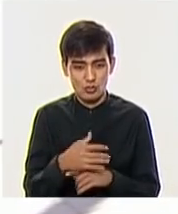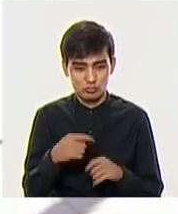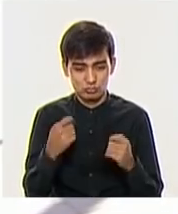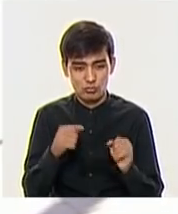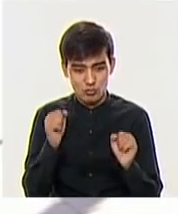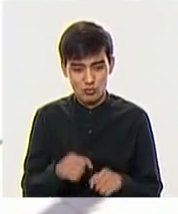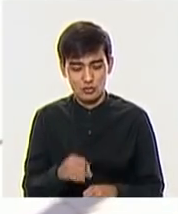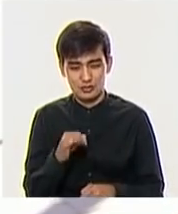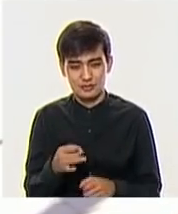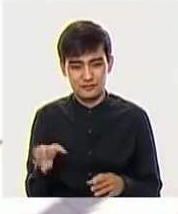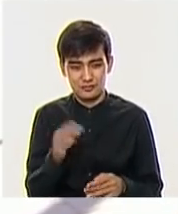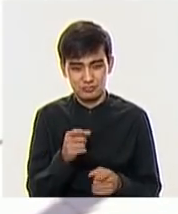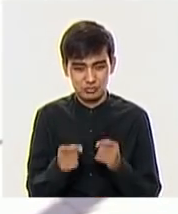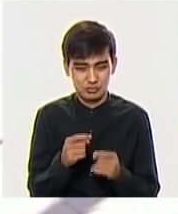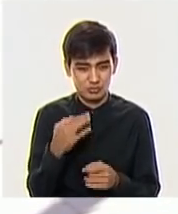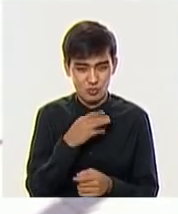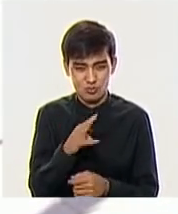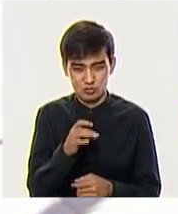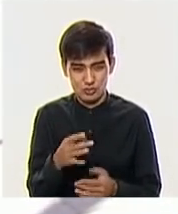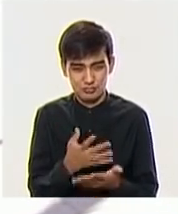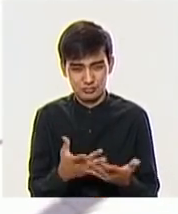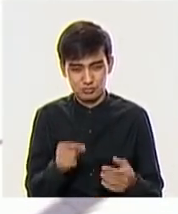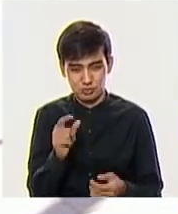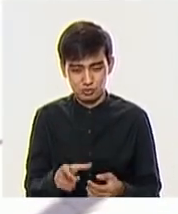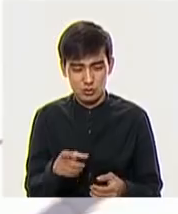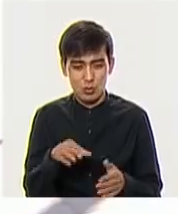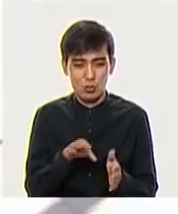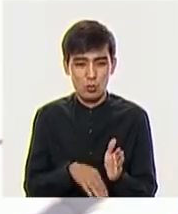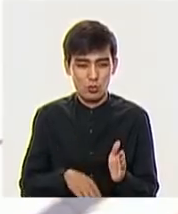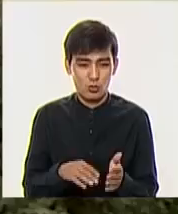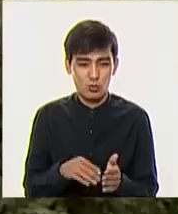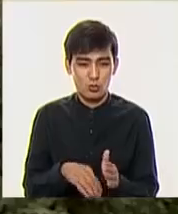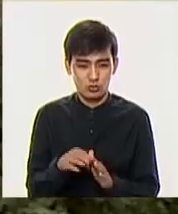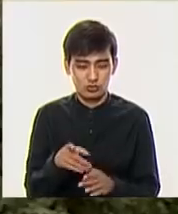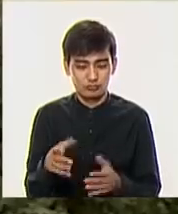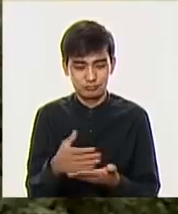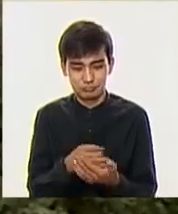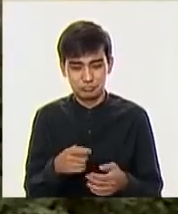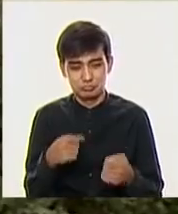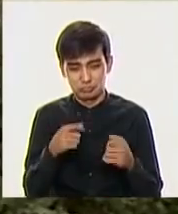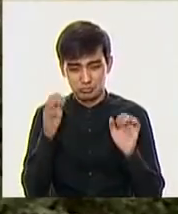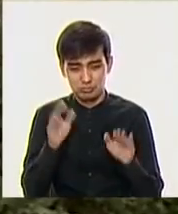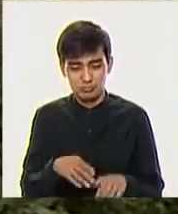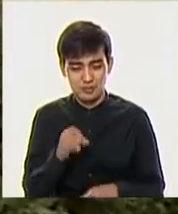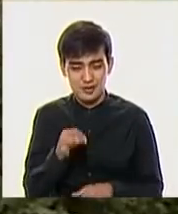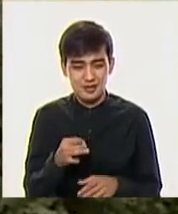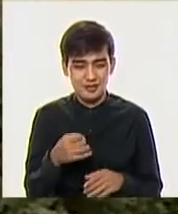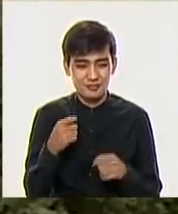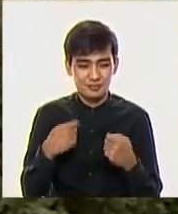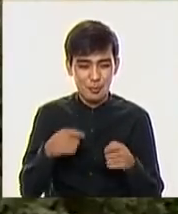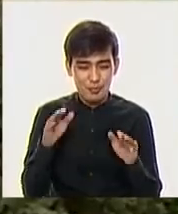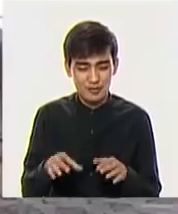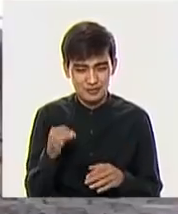наводят? Да везде плевки, обрывки, вон, бутылки. Пусть лучше это собирают. Рейды по местам стихийной торговли в этом